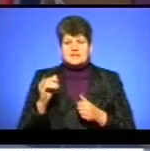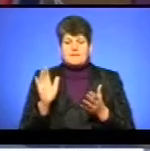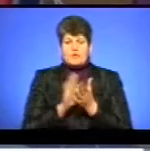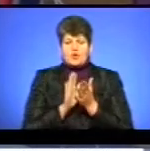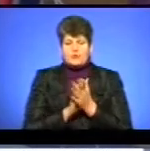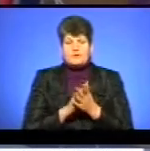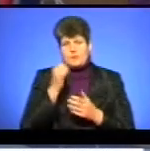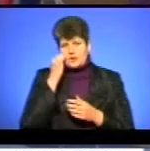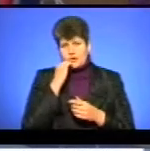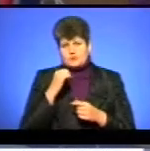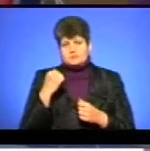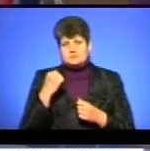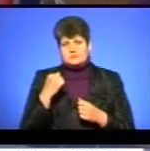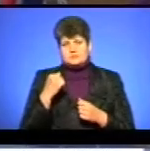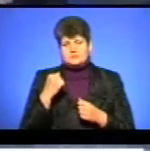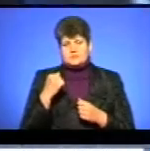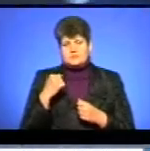подякуємо перемоги.